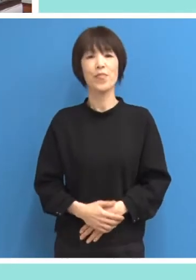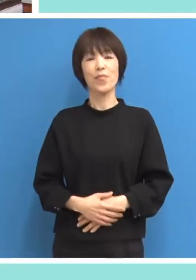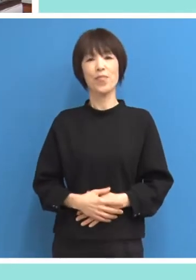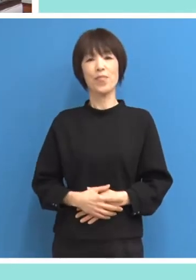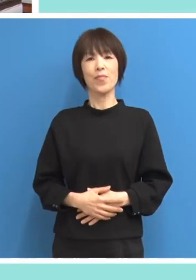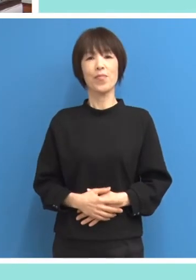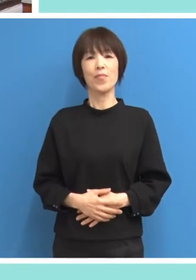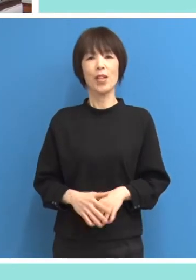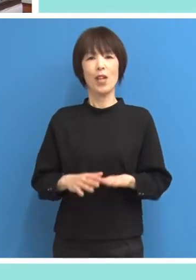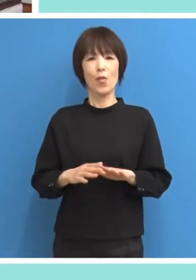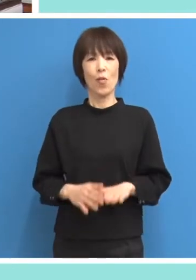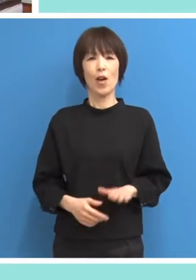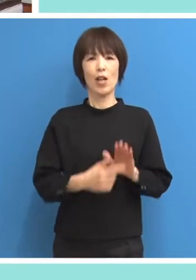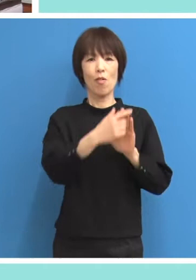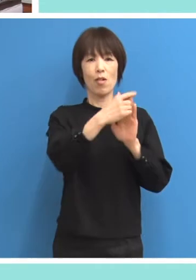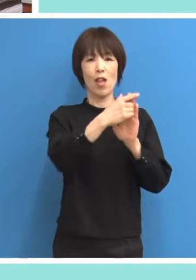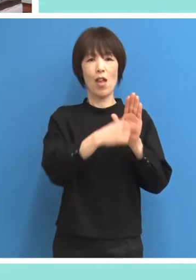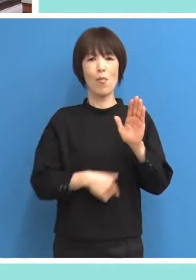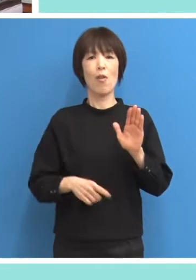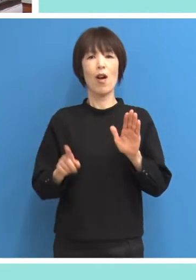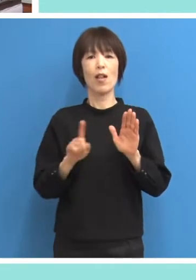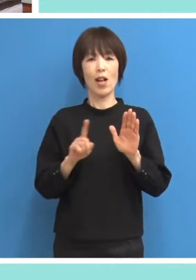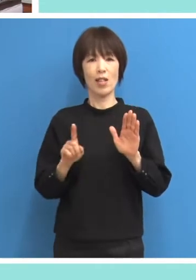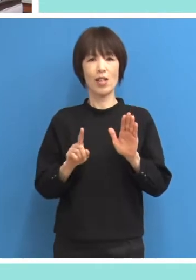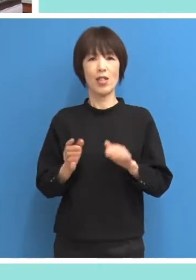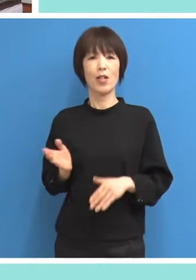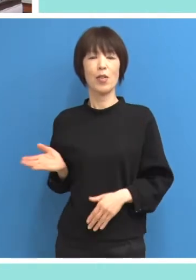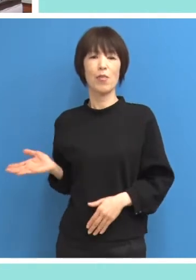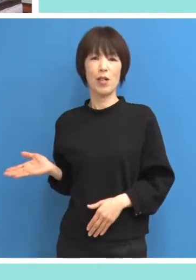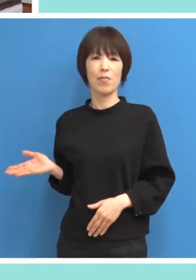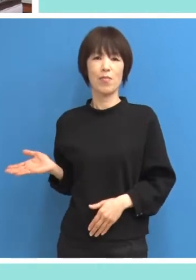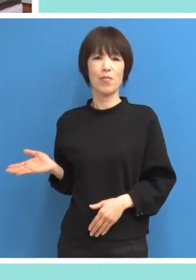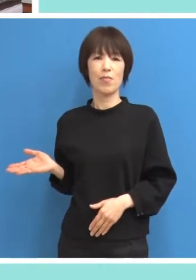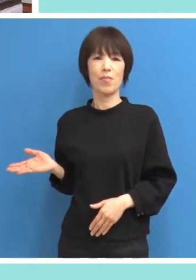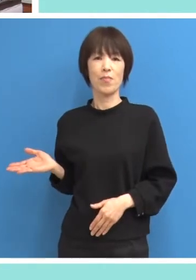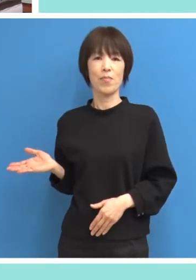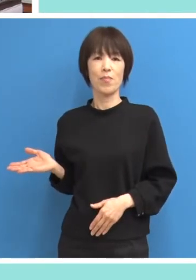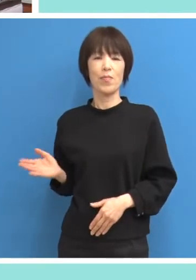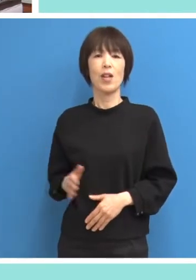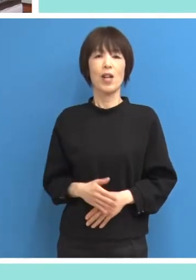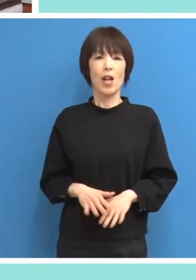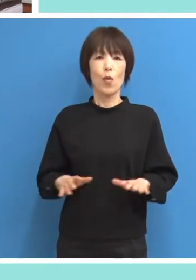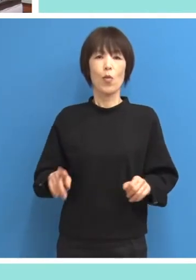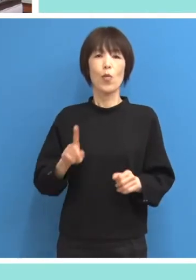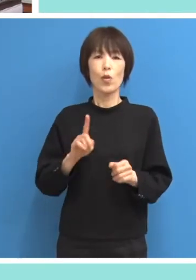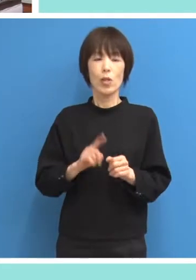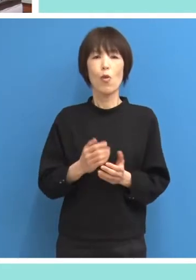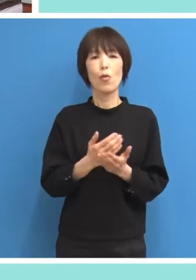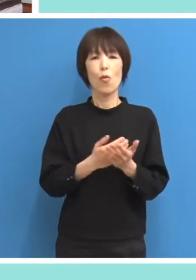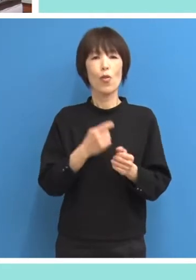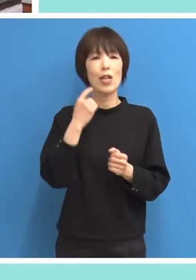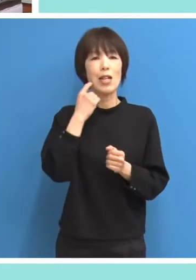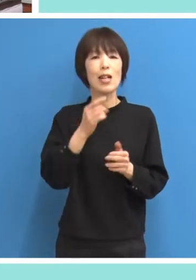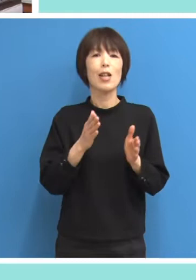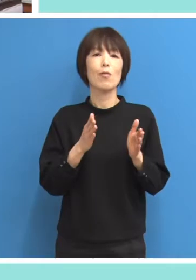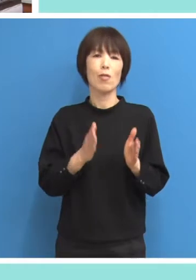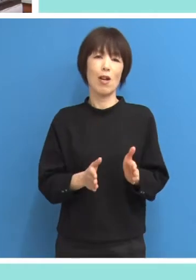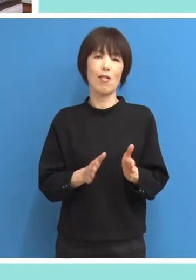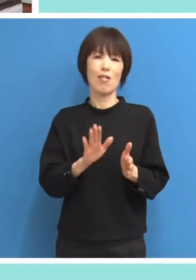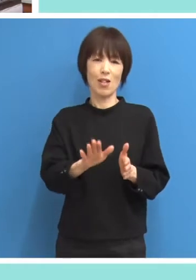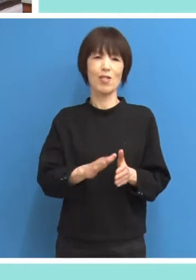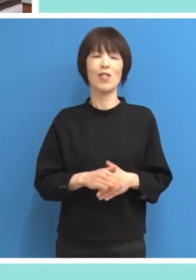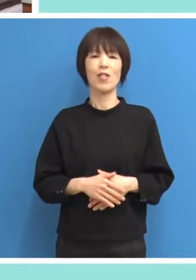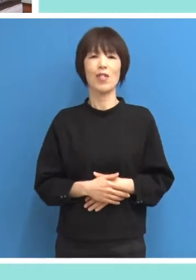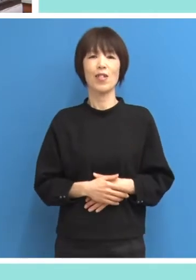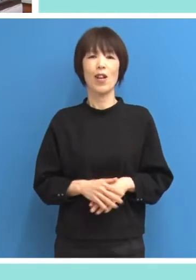いたします。 今回のシーナビのテーマは令和2年を振り返ってです。市長、今年も残すところあと約1ヶ月とな